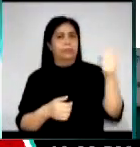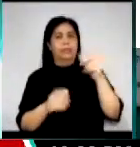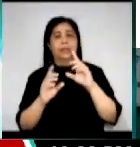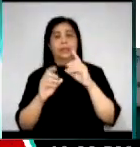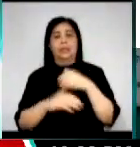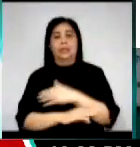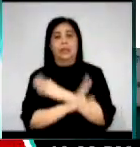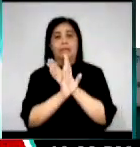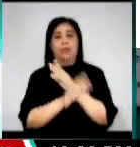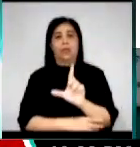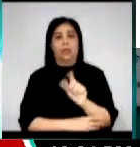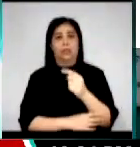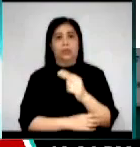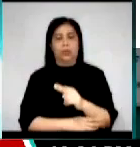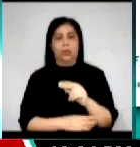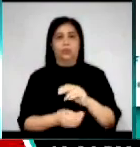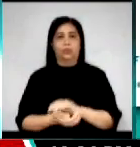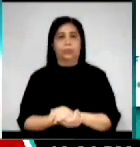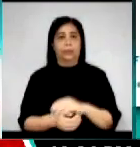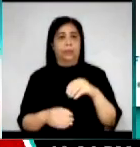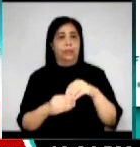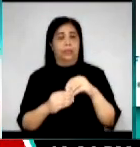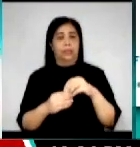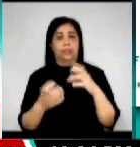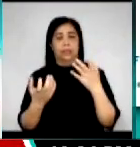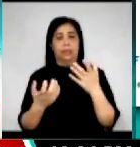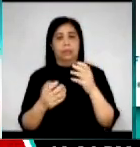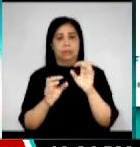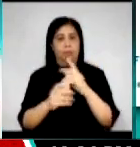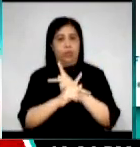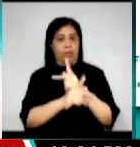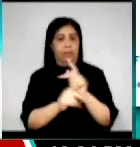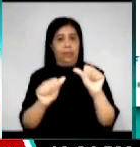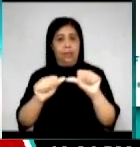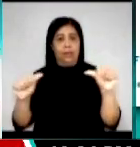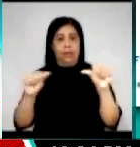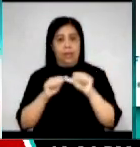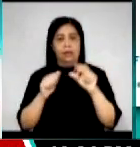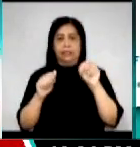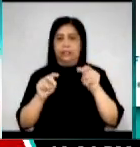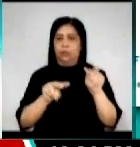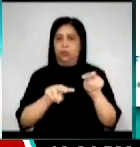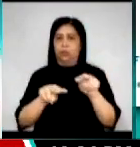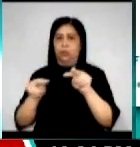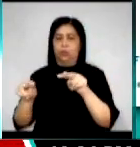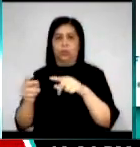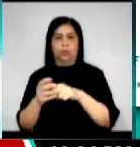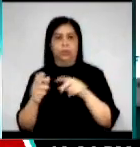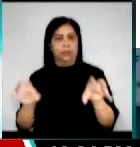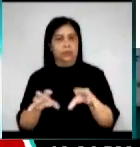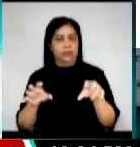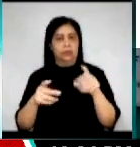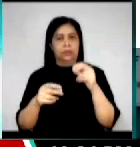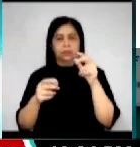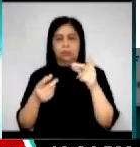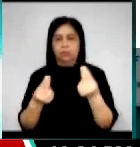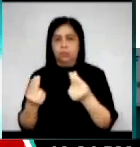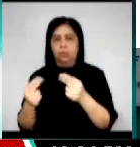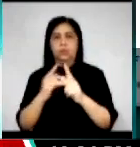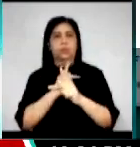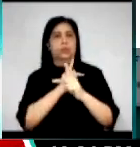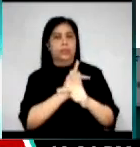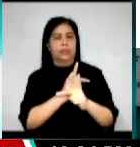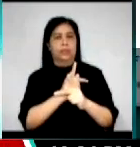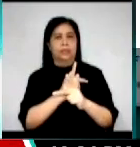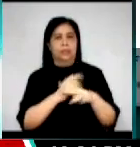Prohibit activities within the conservation area and to really monitor these activities in order to protect the integrity of